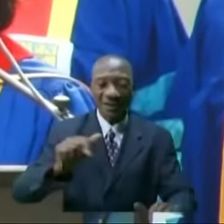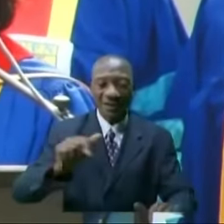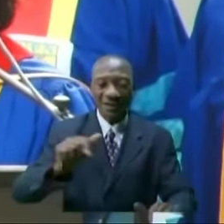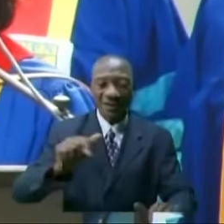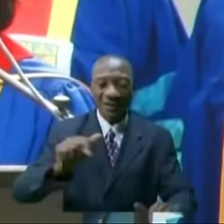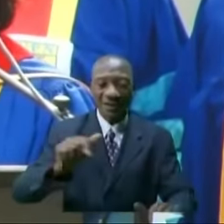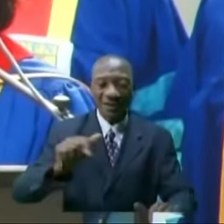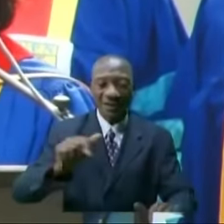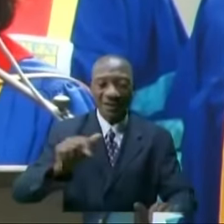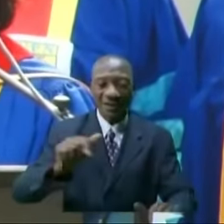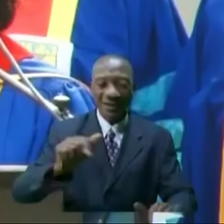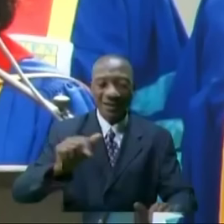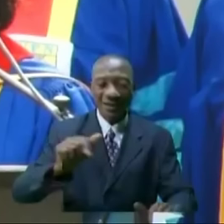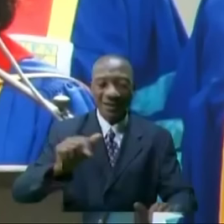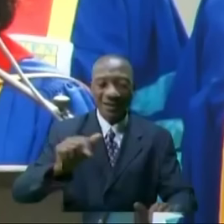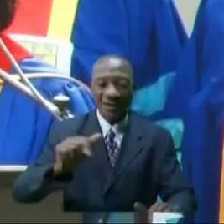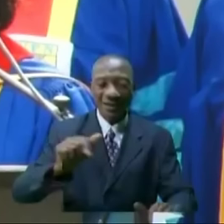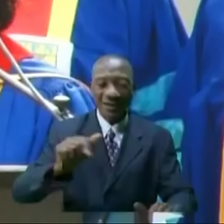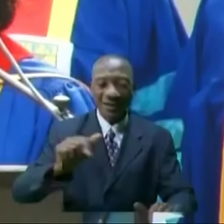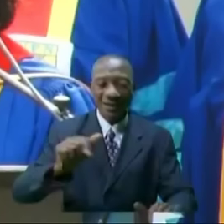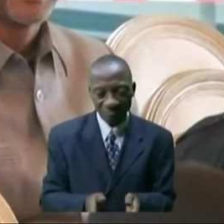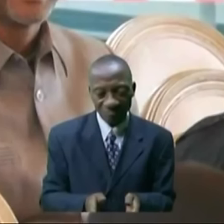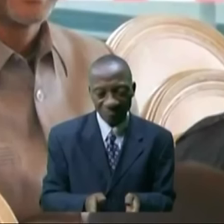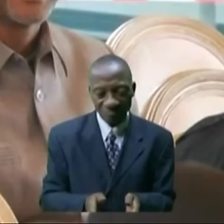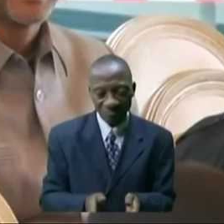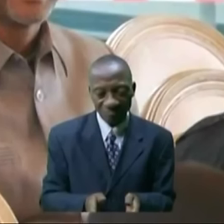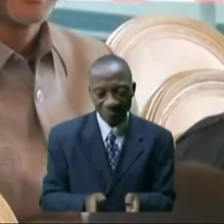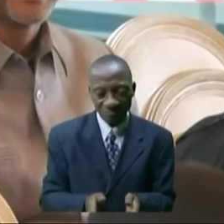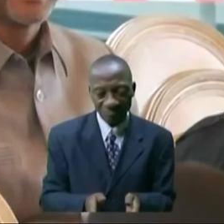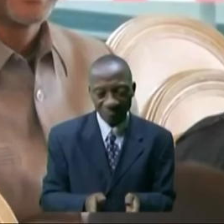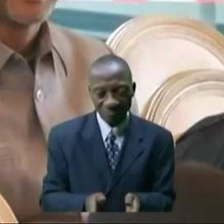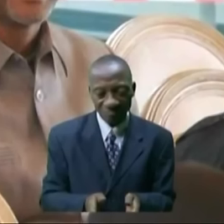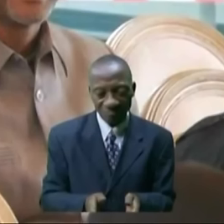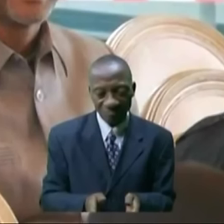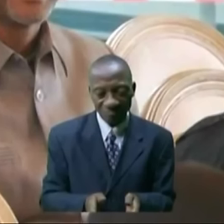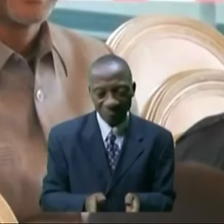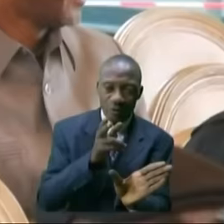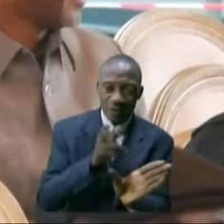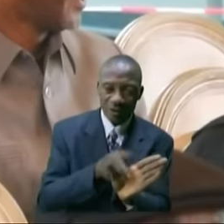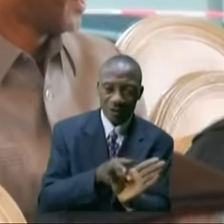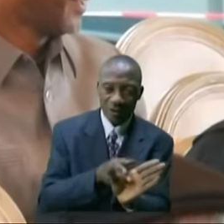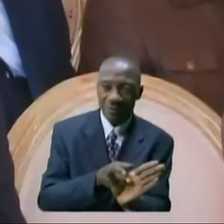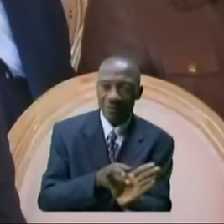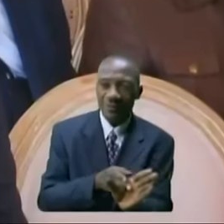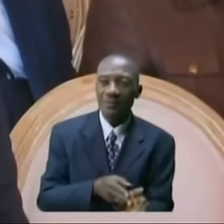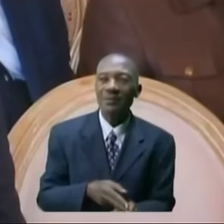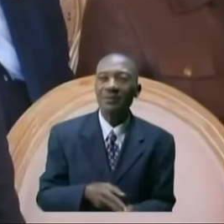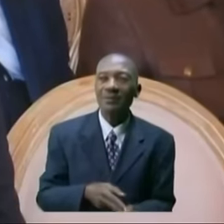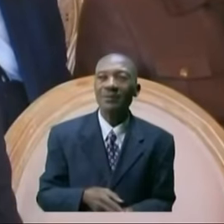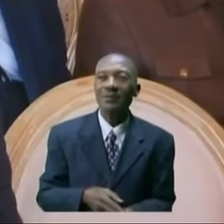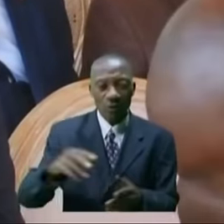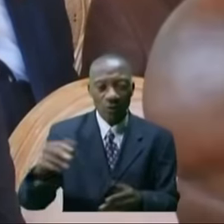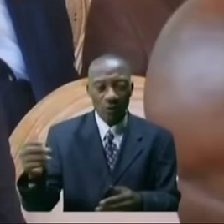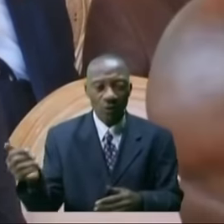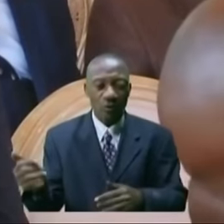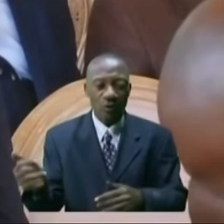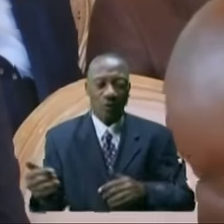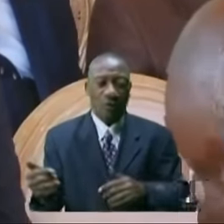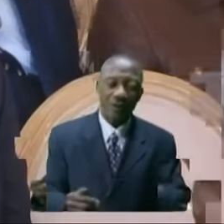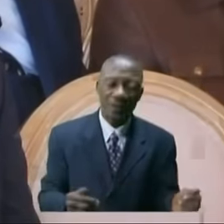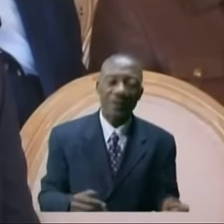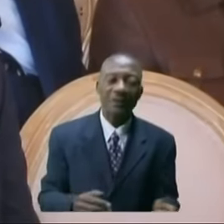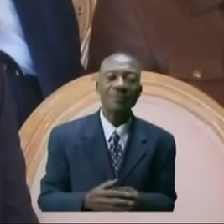du paquet de technologie de l'éducation en suivi favorable pour votre